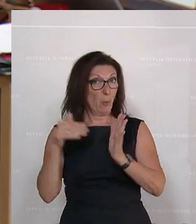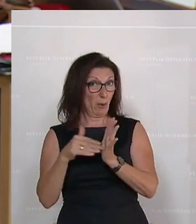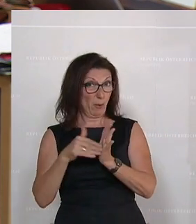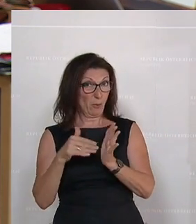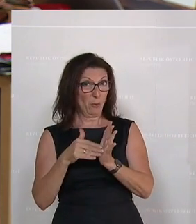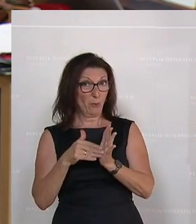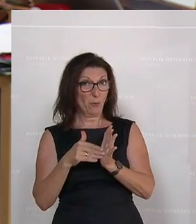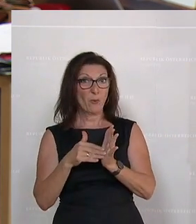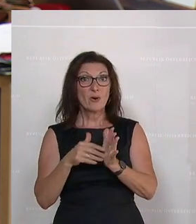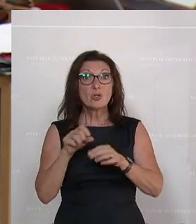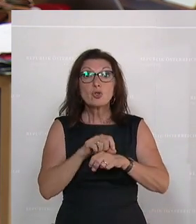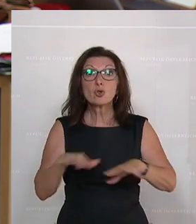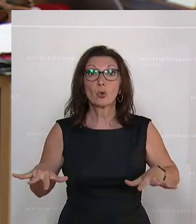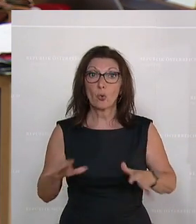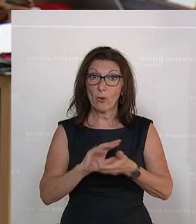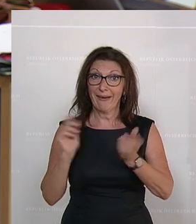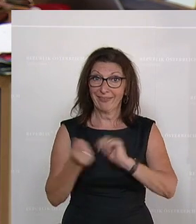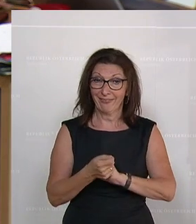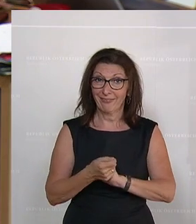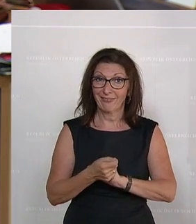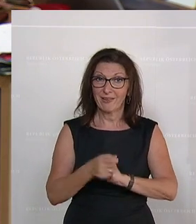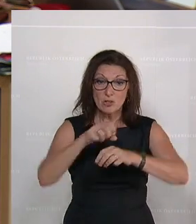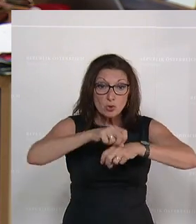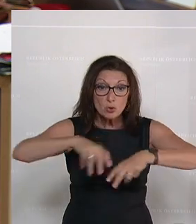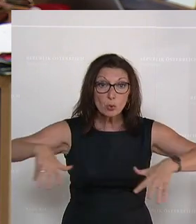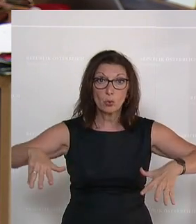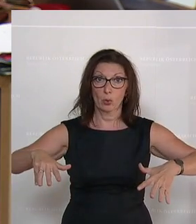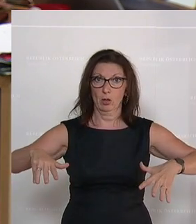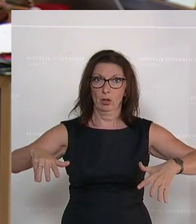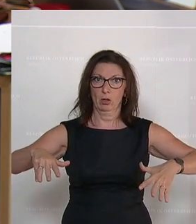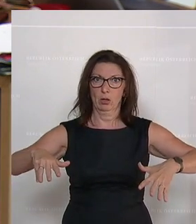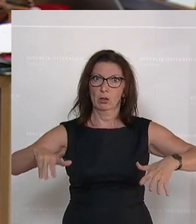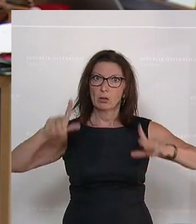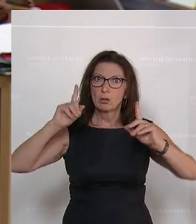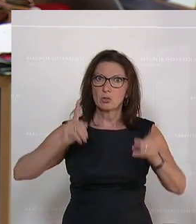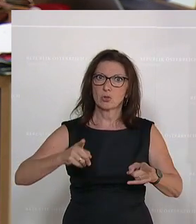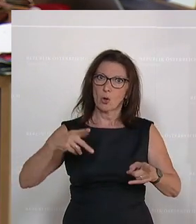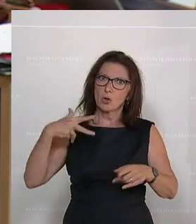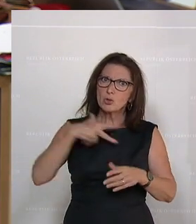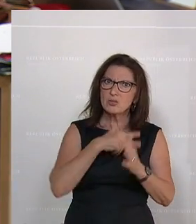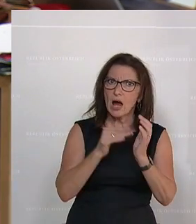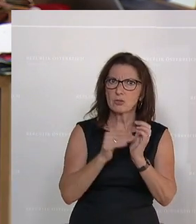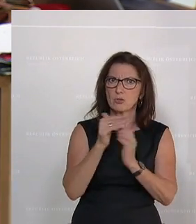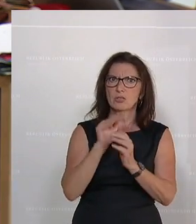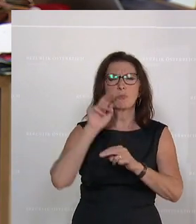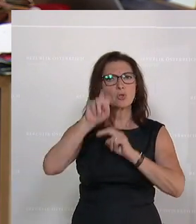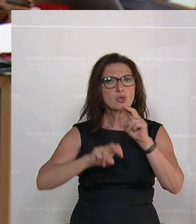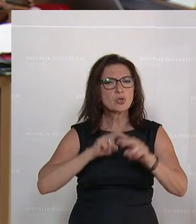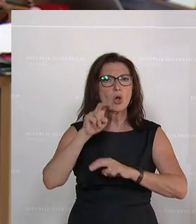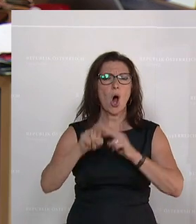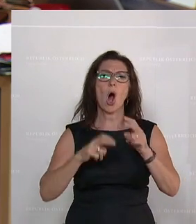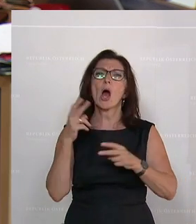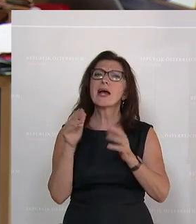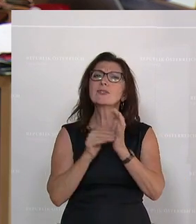strukturelle maßnahmen strukturelle maßnahmen die unsere sozial und steuersystem inflationssicher